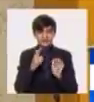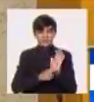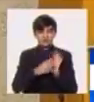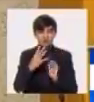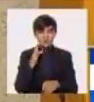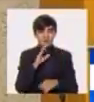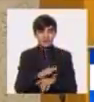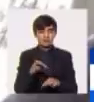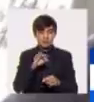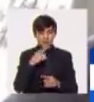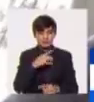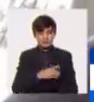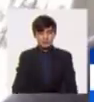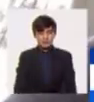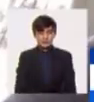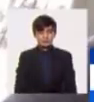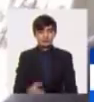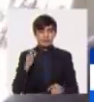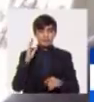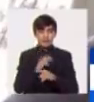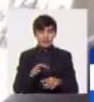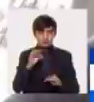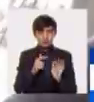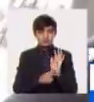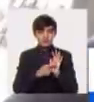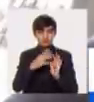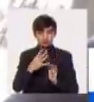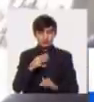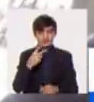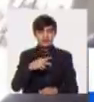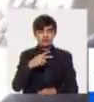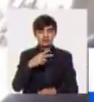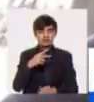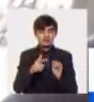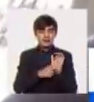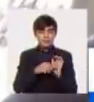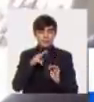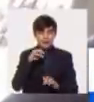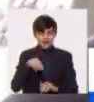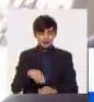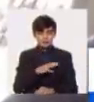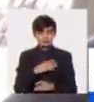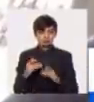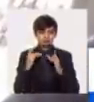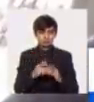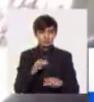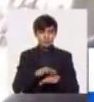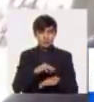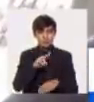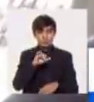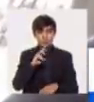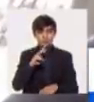туралы былай дейді. Согласно приказа 74-го 27 марта, к нам госпитализировали всех